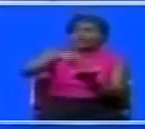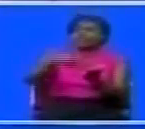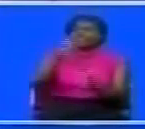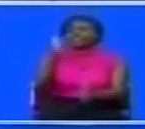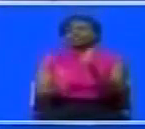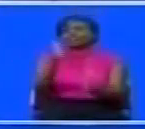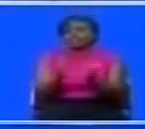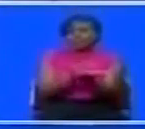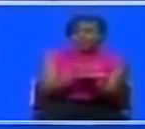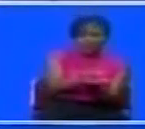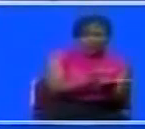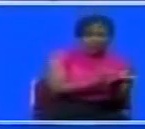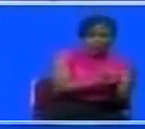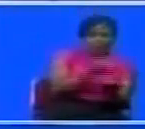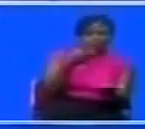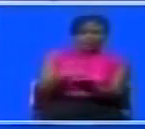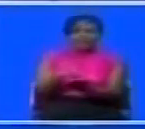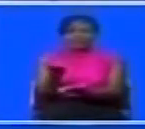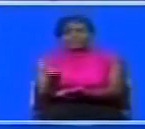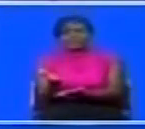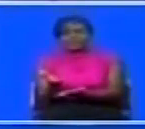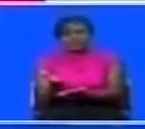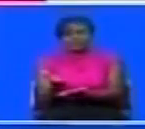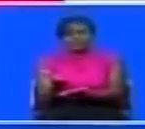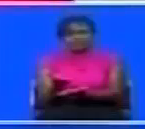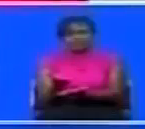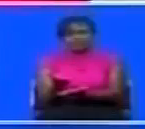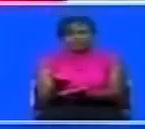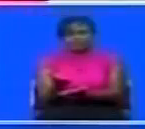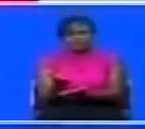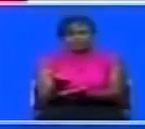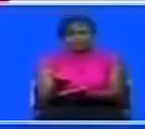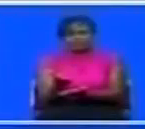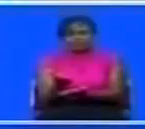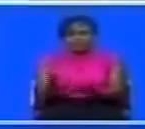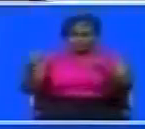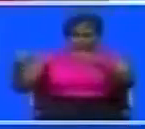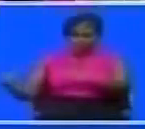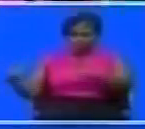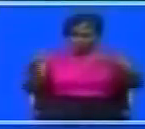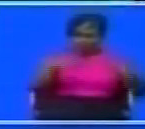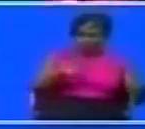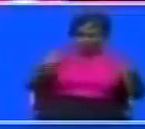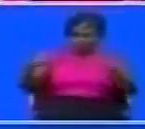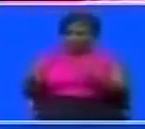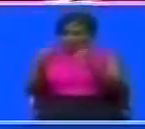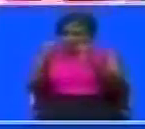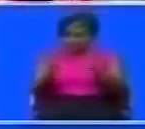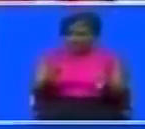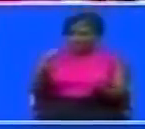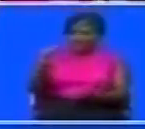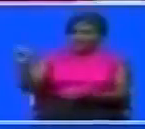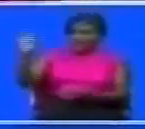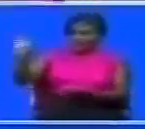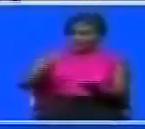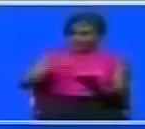being funded by this money which we have borrowed. Vuta ni kuvute hii ya iwapo Waiguru watatimuliwa